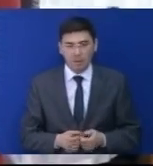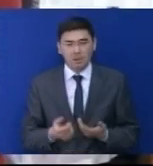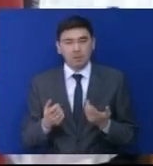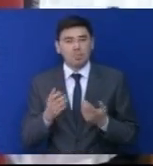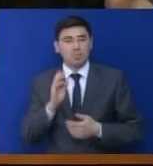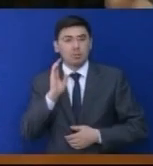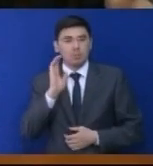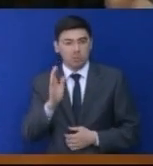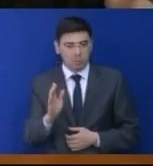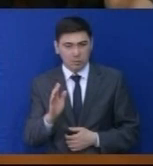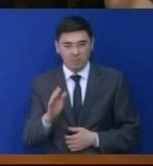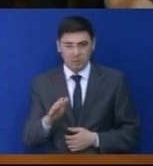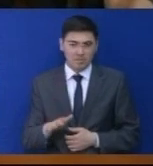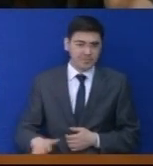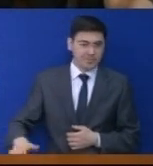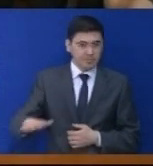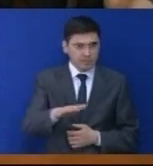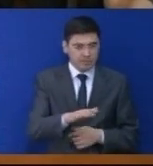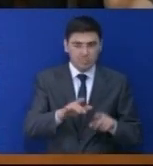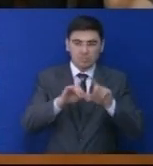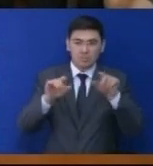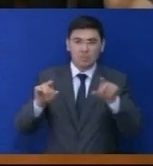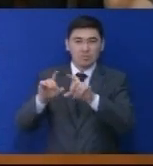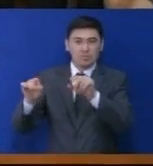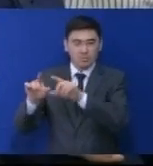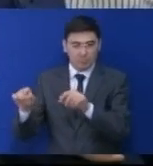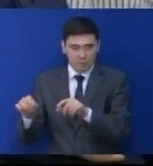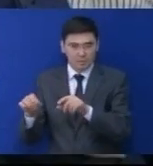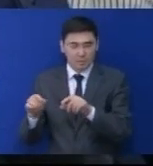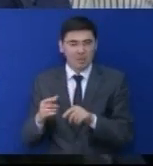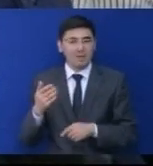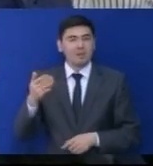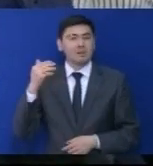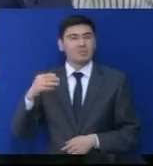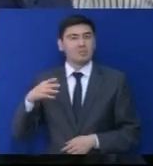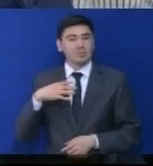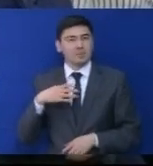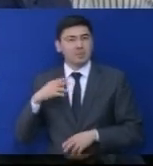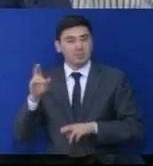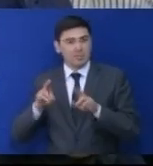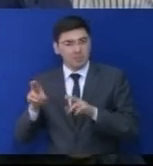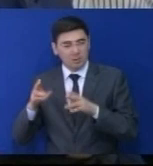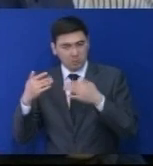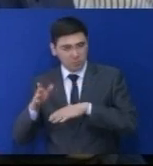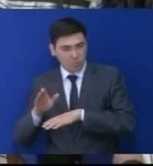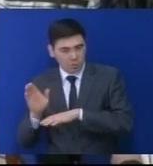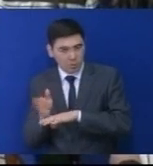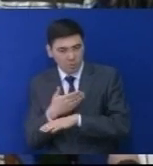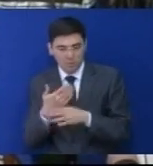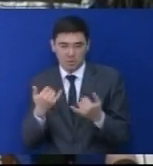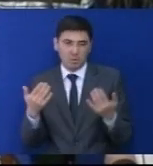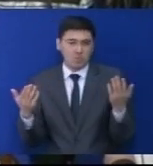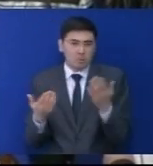қамтамасыз ететін аумақтағы балаларды мектепке қабылдау туралы бұрынғы қолданыстағы ережелердің жойылғандығын айтады.